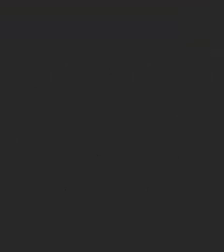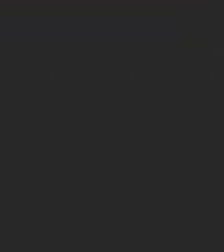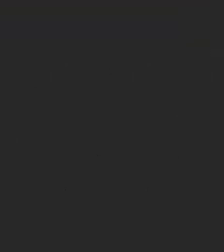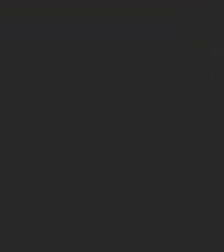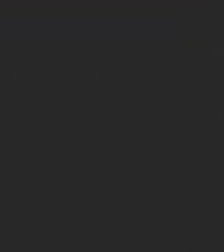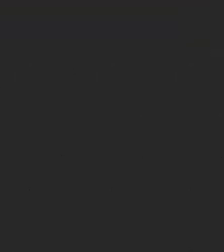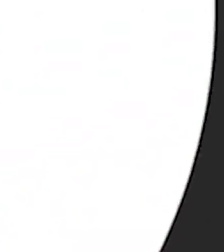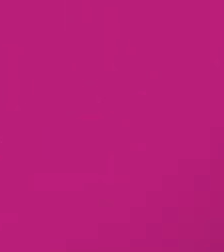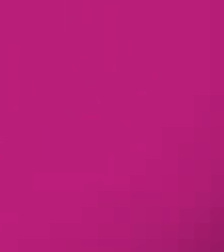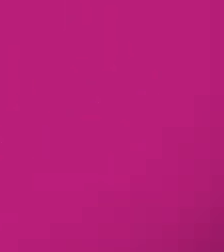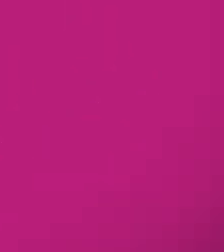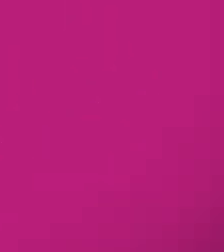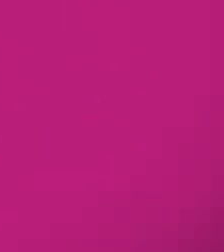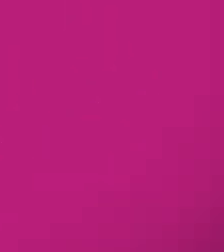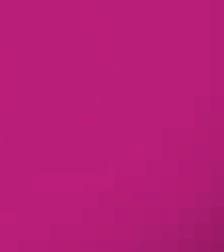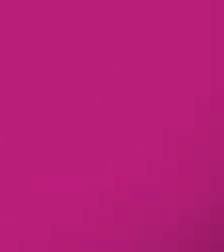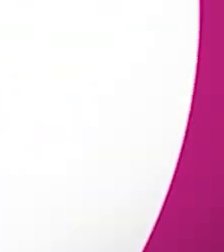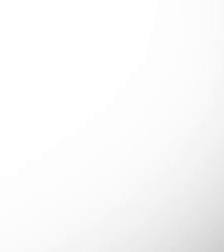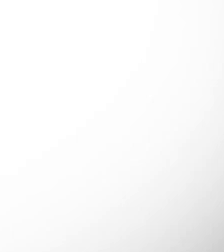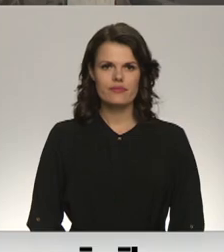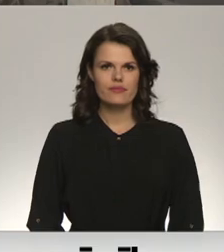Re, viss ēters ir te!